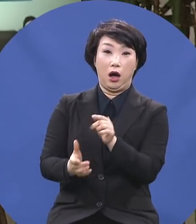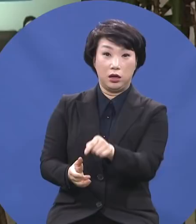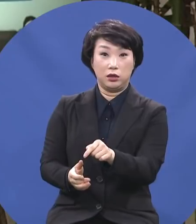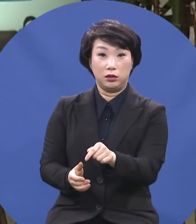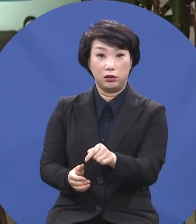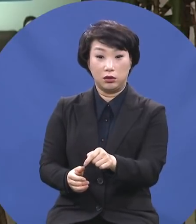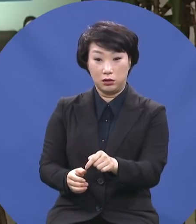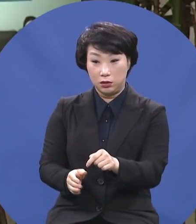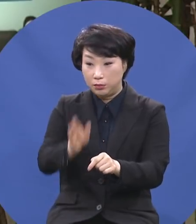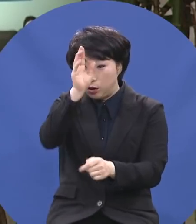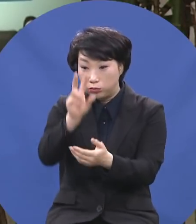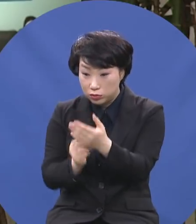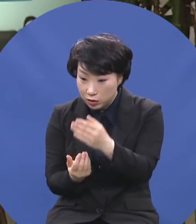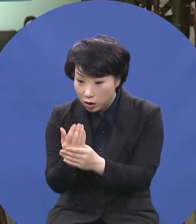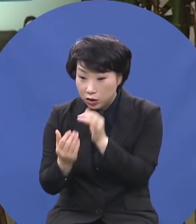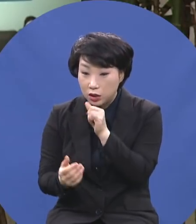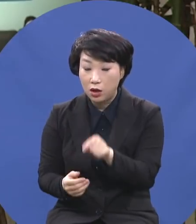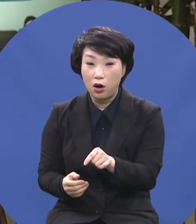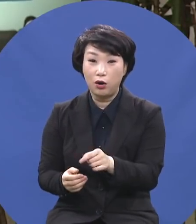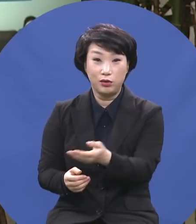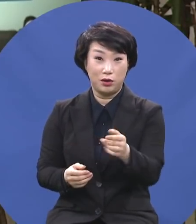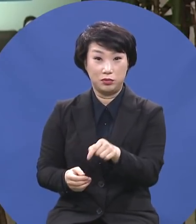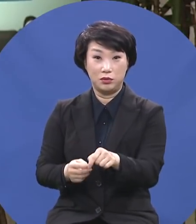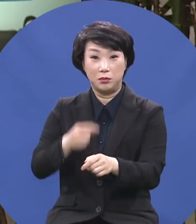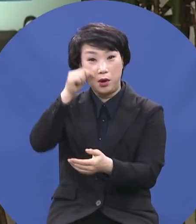이런 고장이 났네요 하는 것을 잘